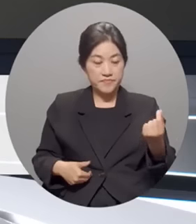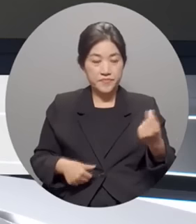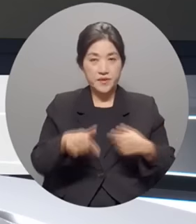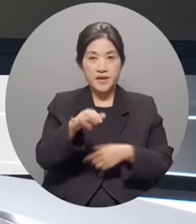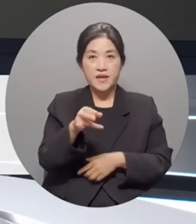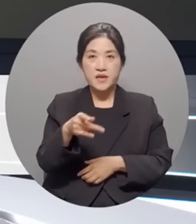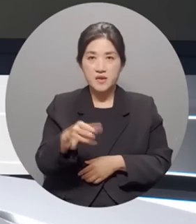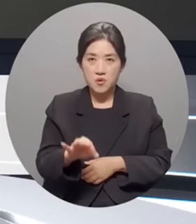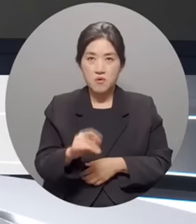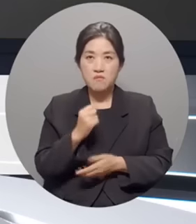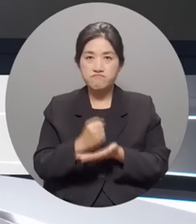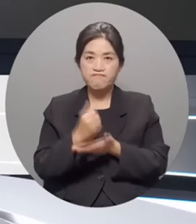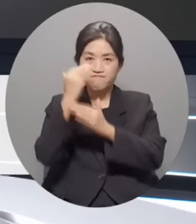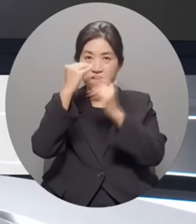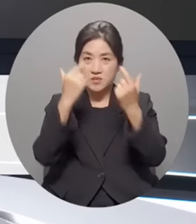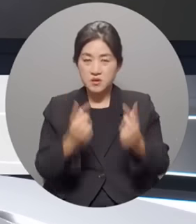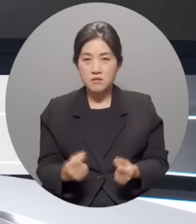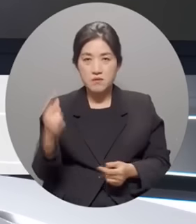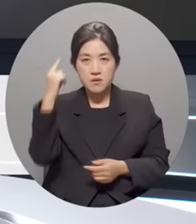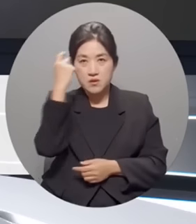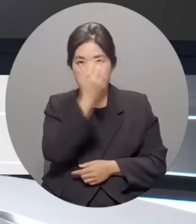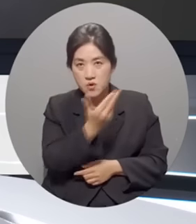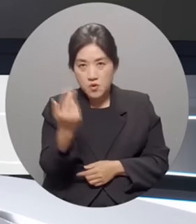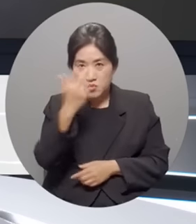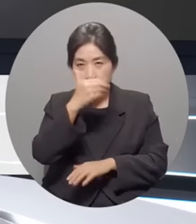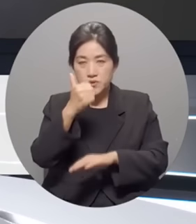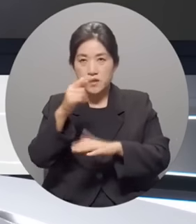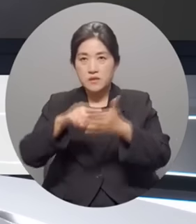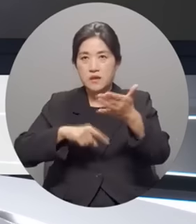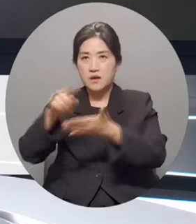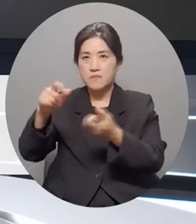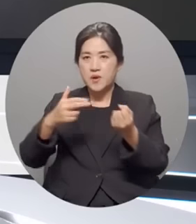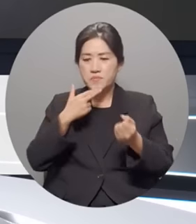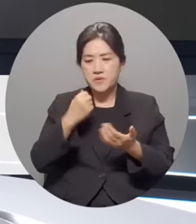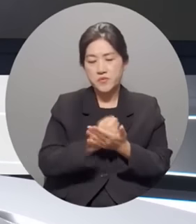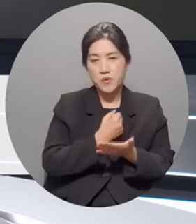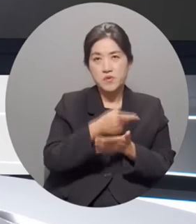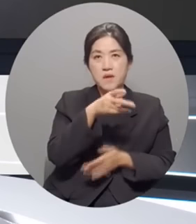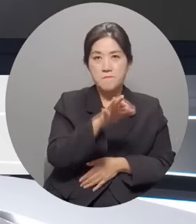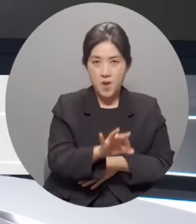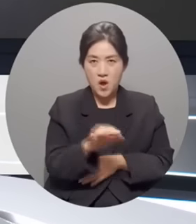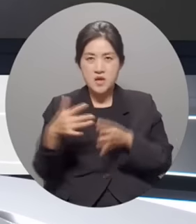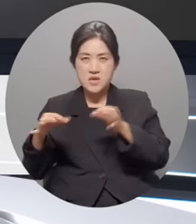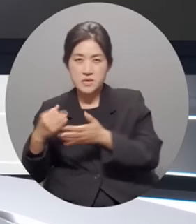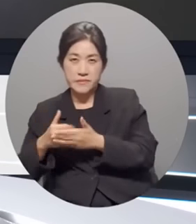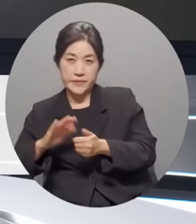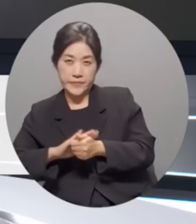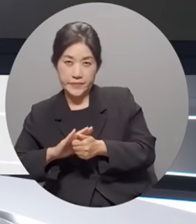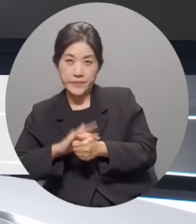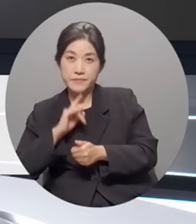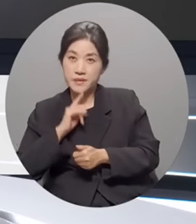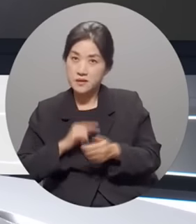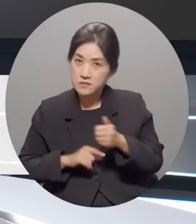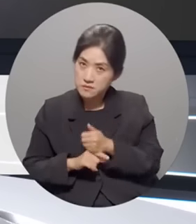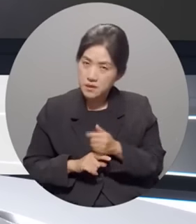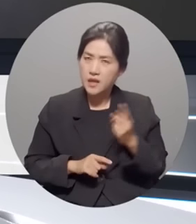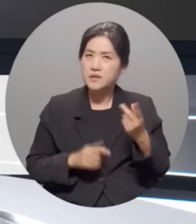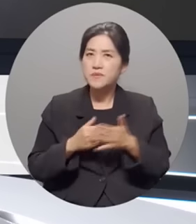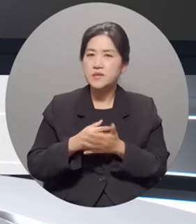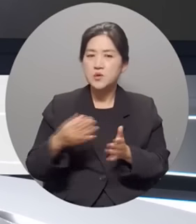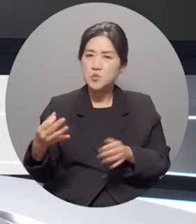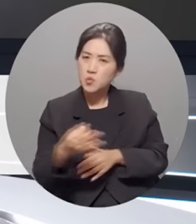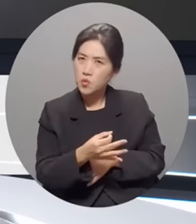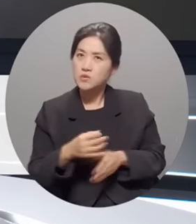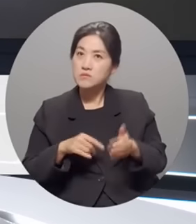강혜경 씨 주장대로 여론조사 대가를 받지 못해 가 달려고 한건지를 주려고